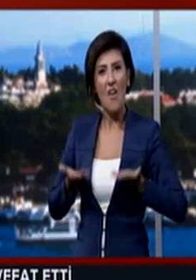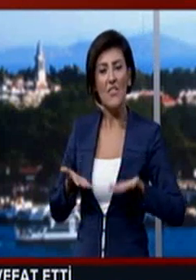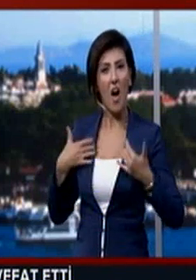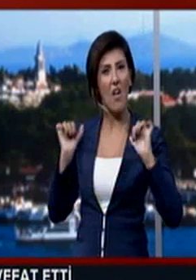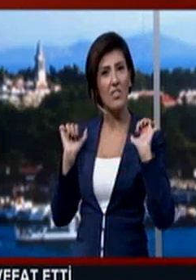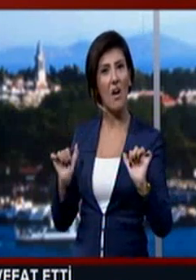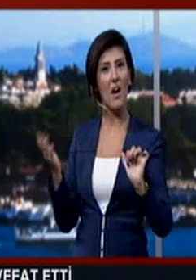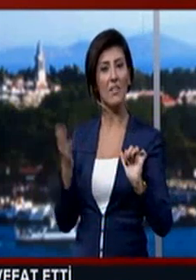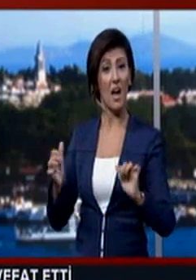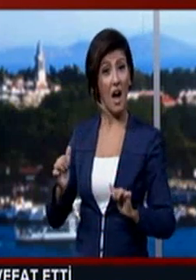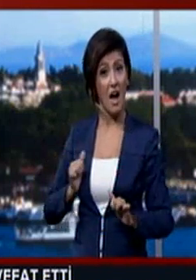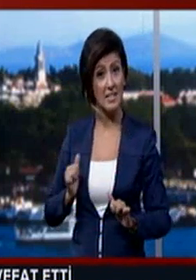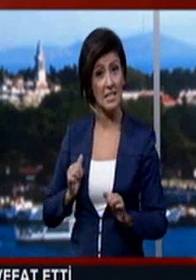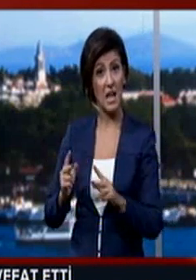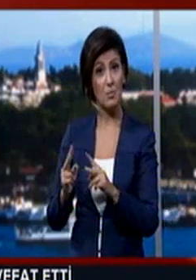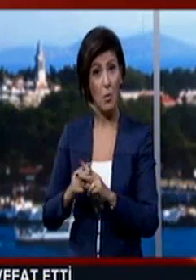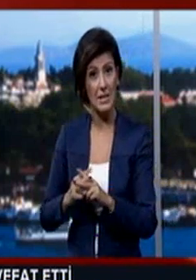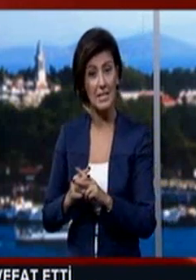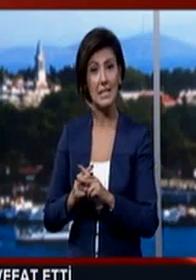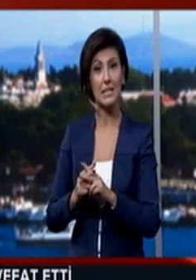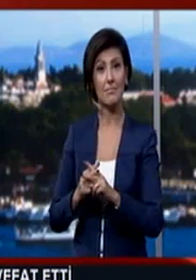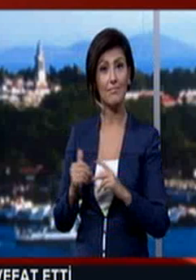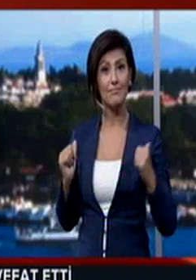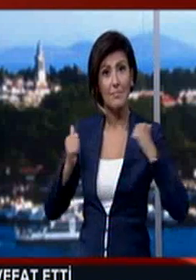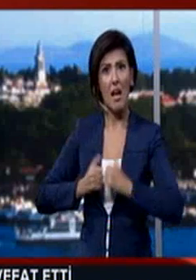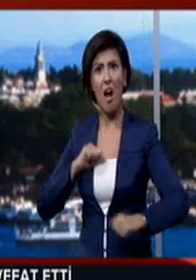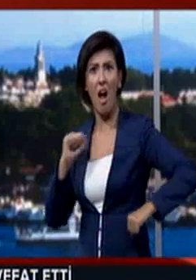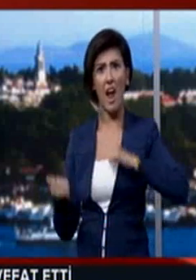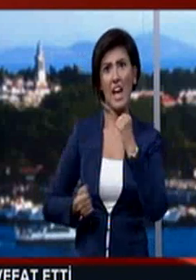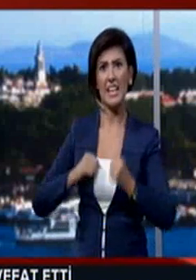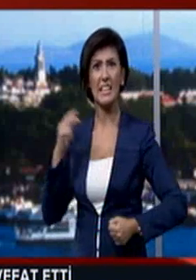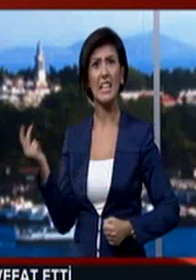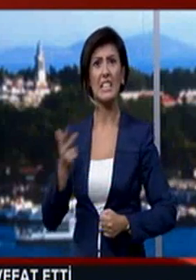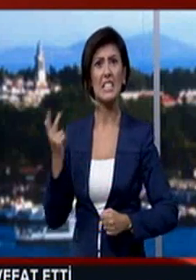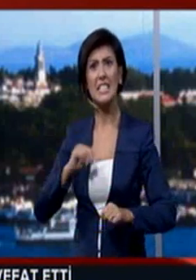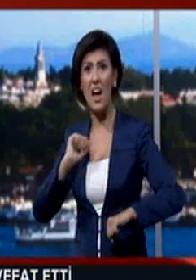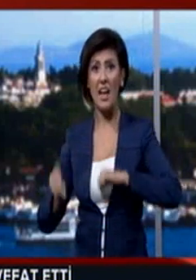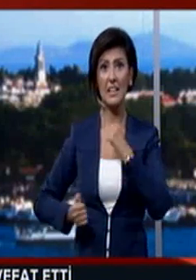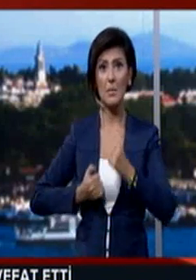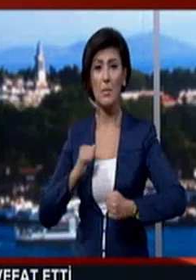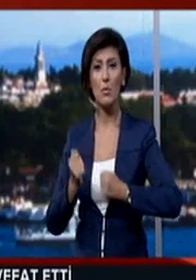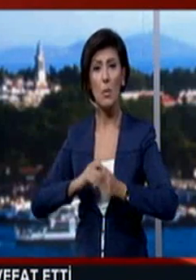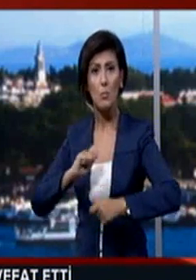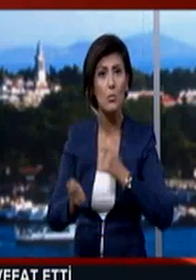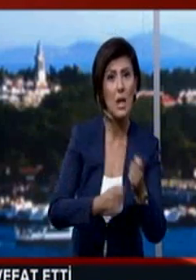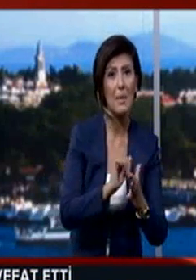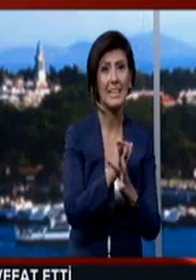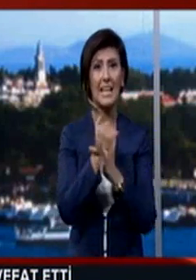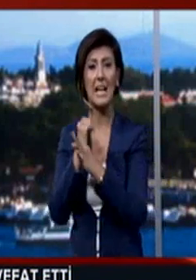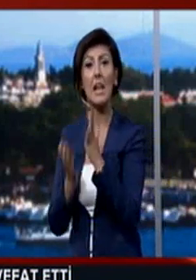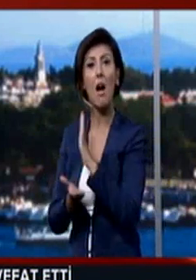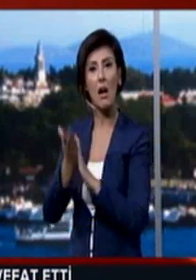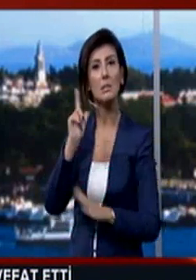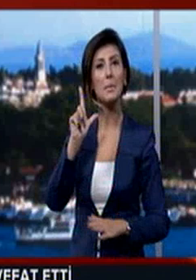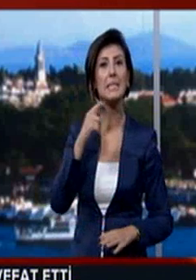dayanıklı. Askerimizin, polisimizin mobilitesini, hareketliliğini, hızlı hareket edebilme, hızlı müdahale etme yeteneğini